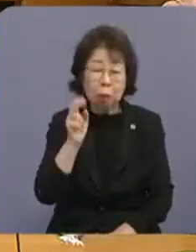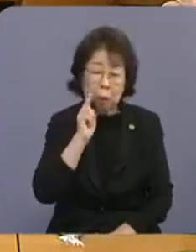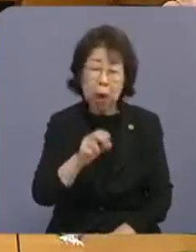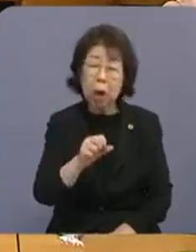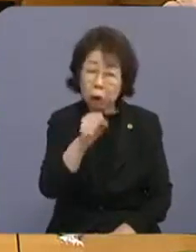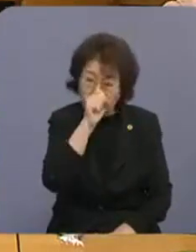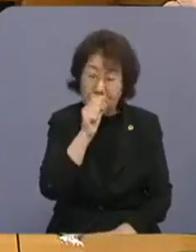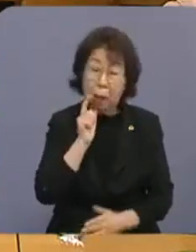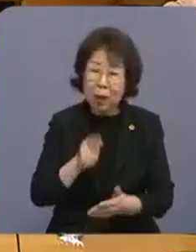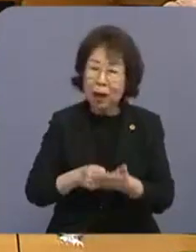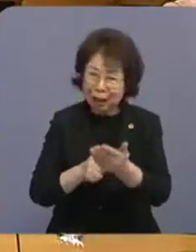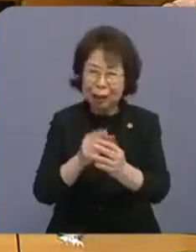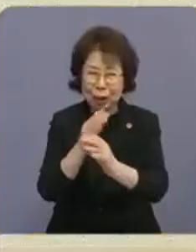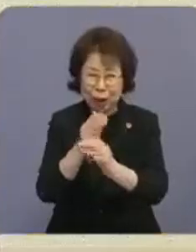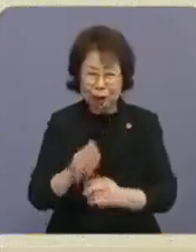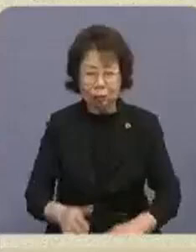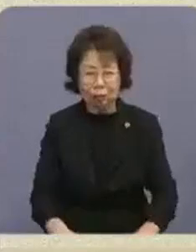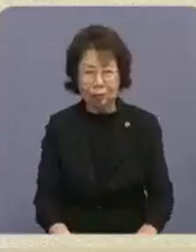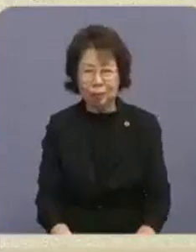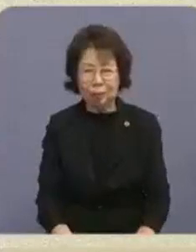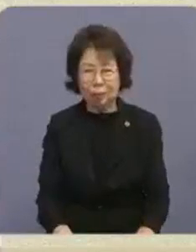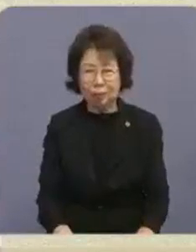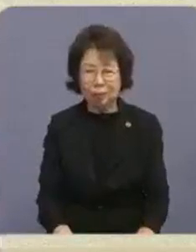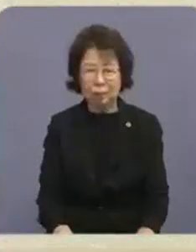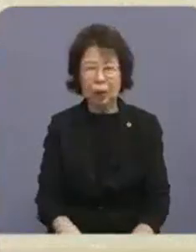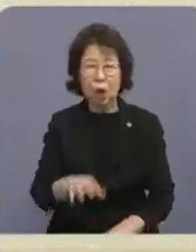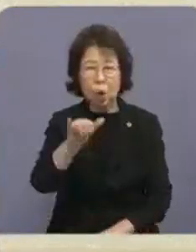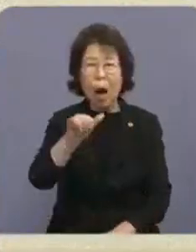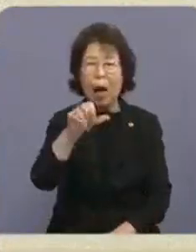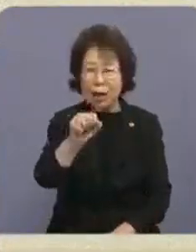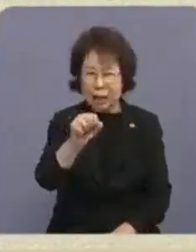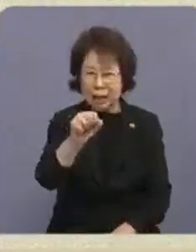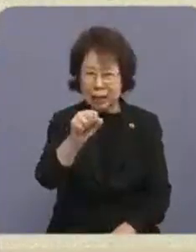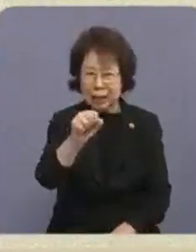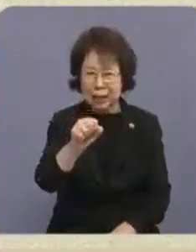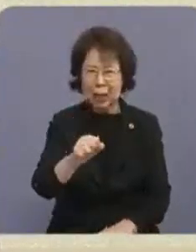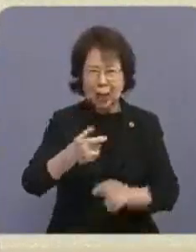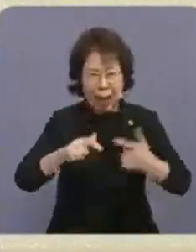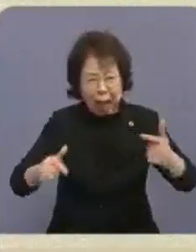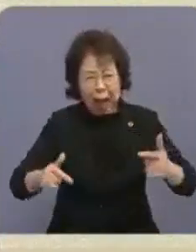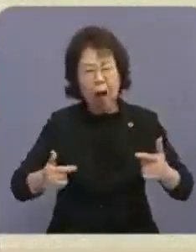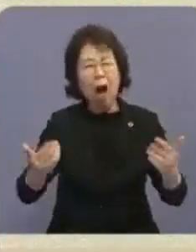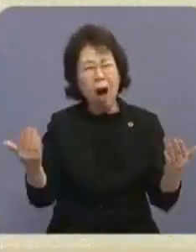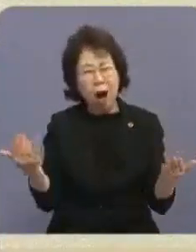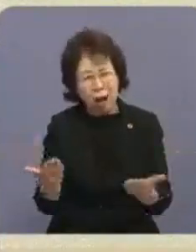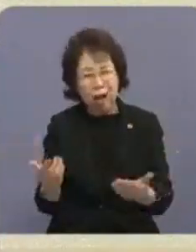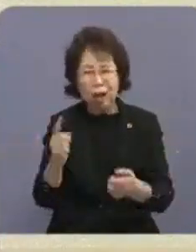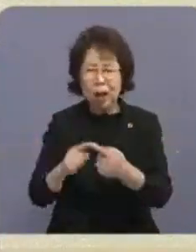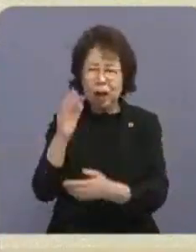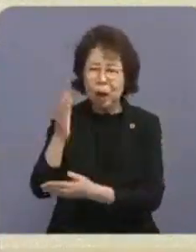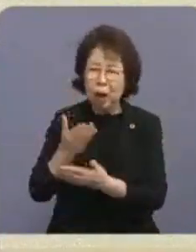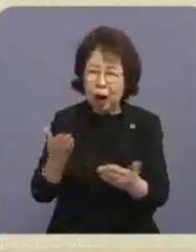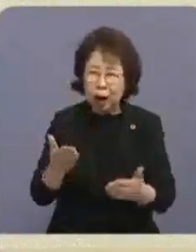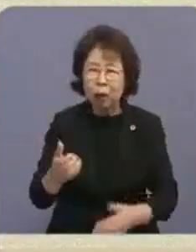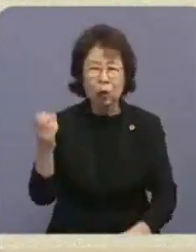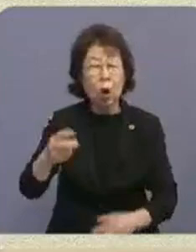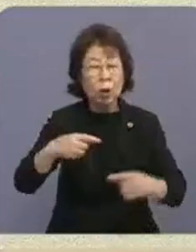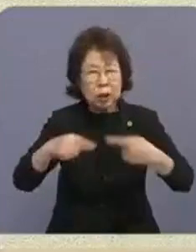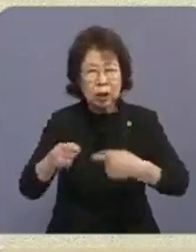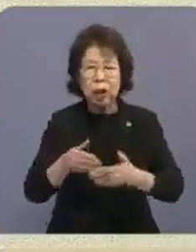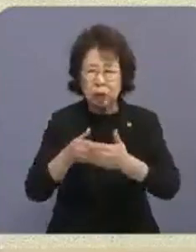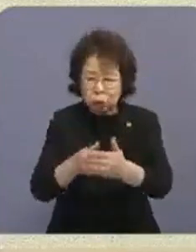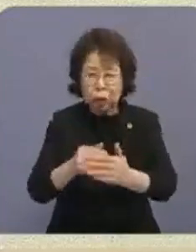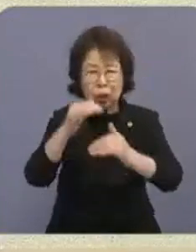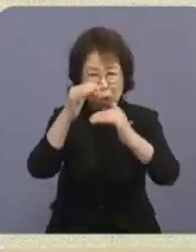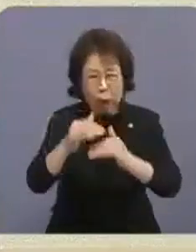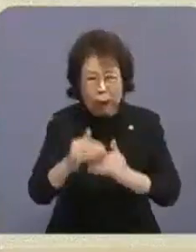바람직하다는 주장이 나왔습니다. 또 YS의 다양한 업적을 소개하고 특히 정책을 추진했던